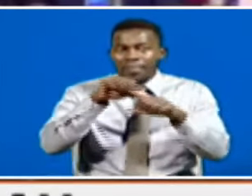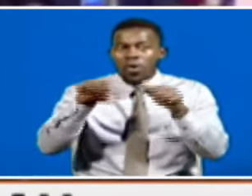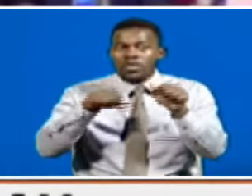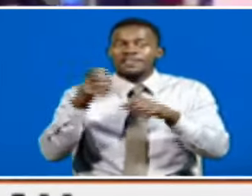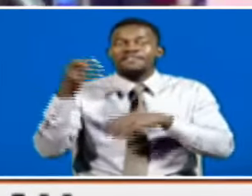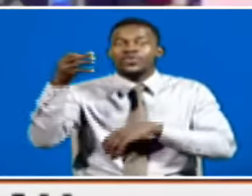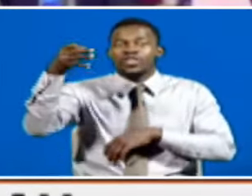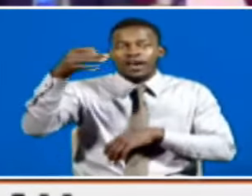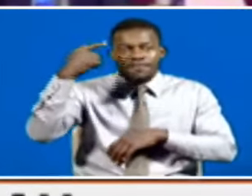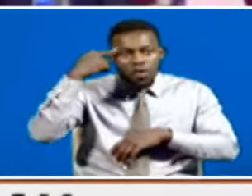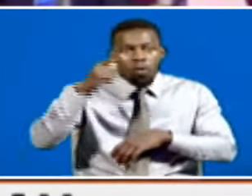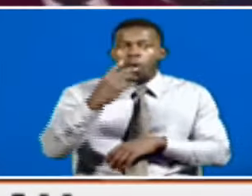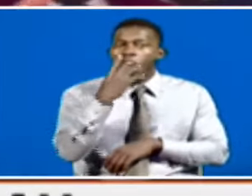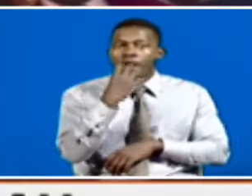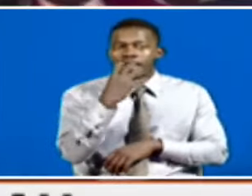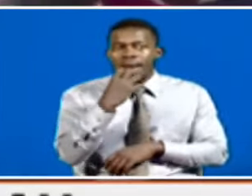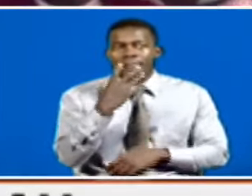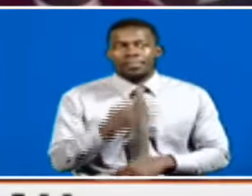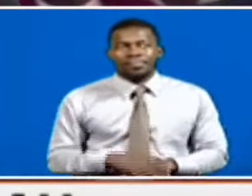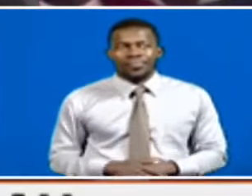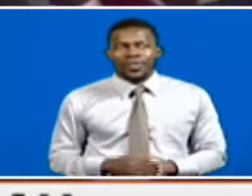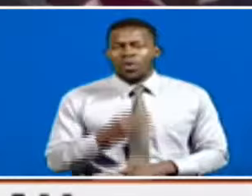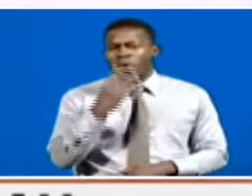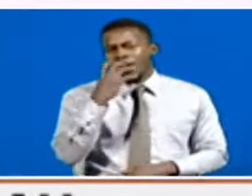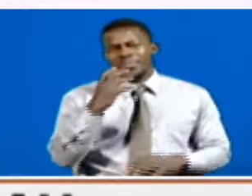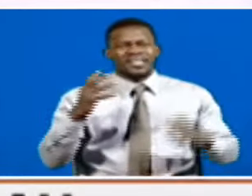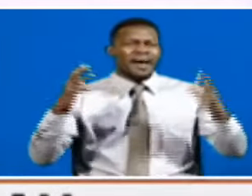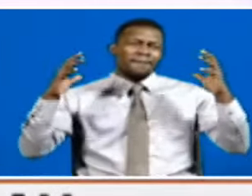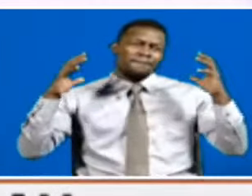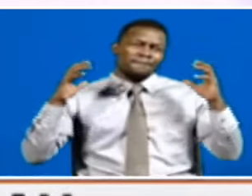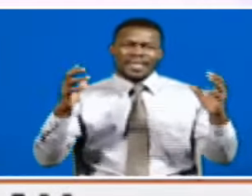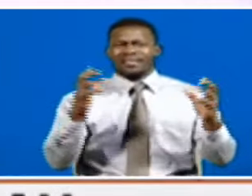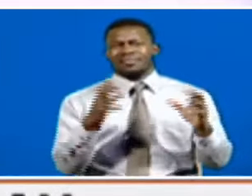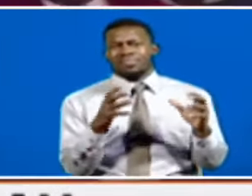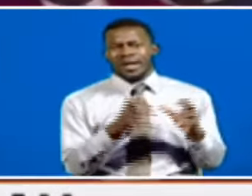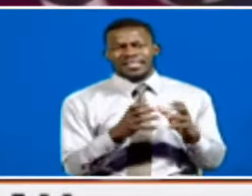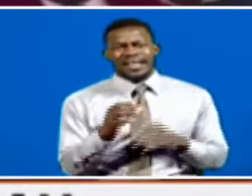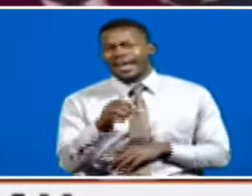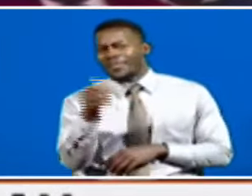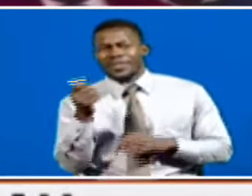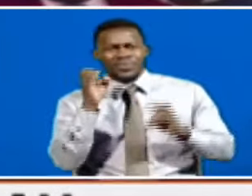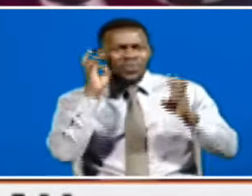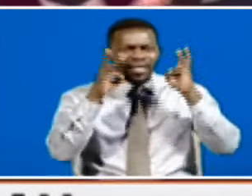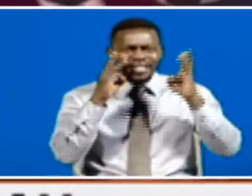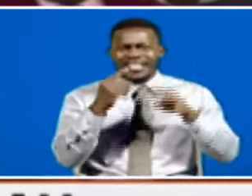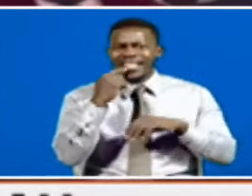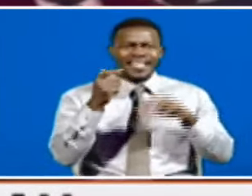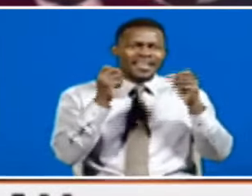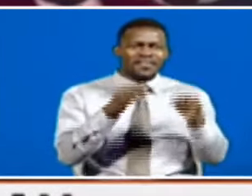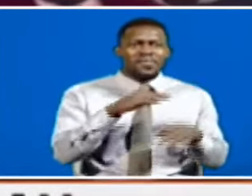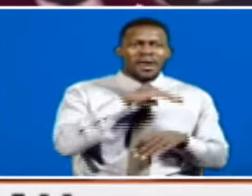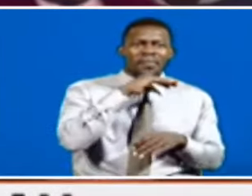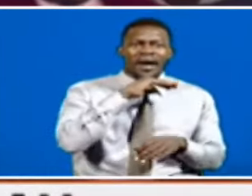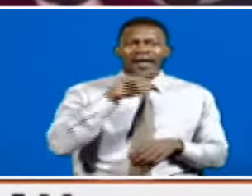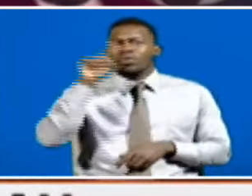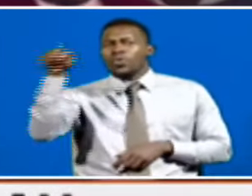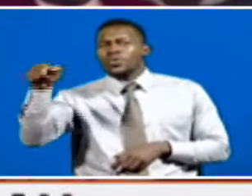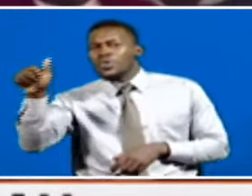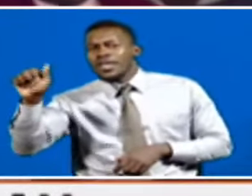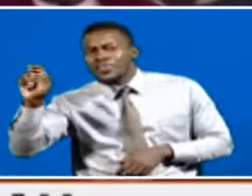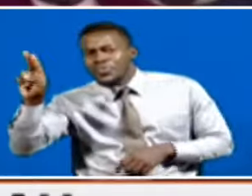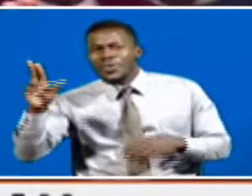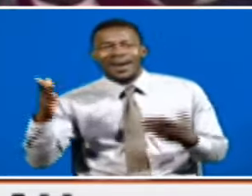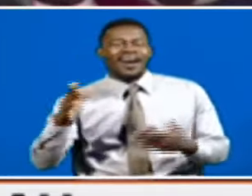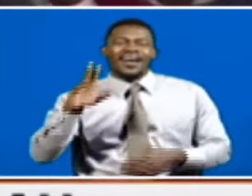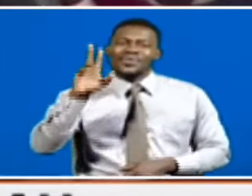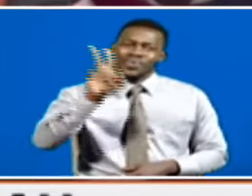you, there is no cause for alarm. ODM ni chama kubwa. Sasa wale wako na wasiwasi, sijui nini, sijui